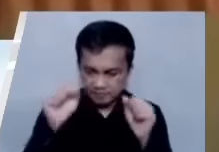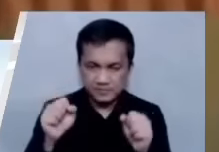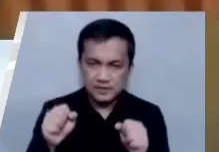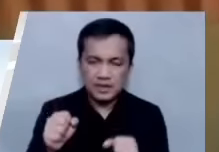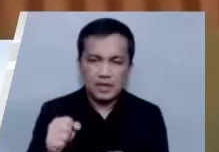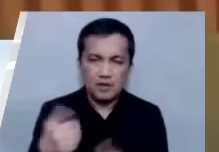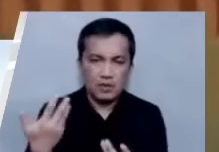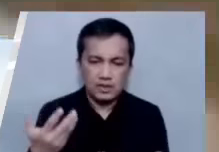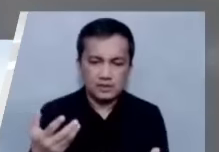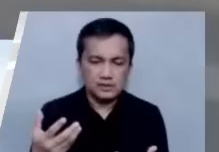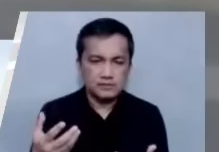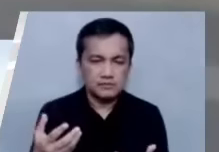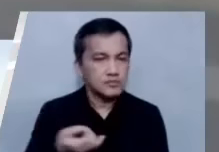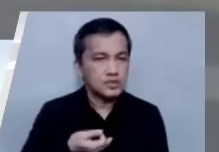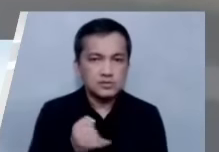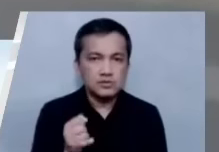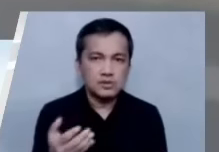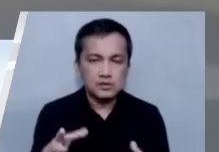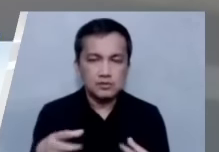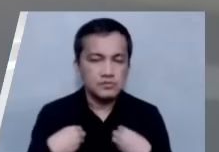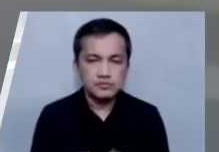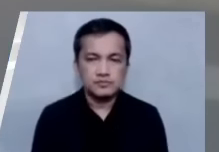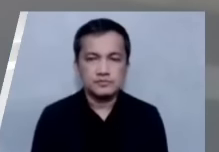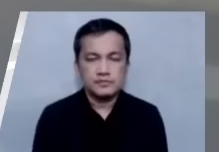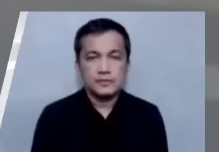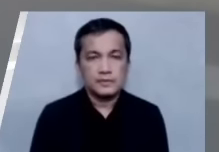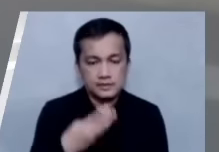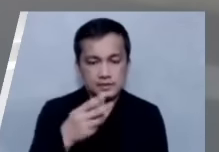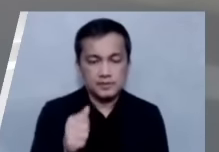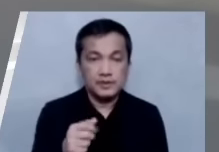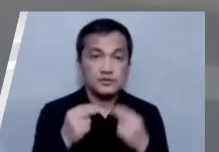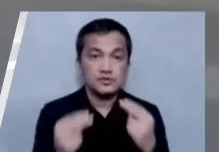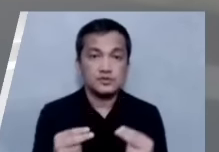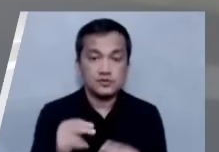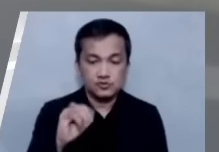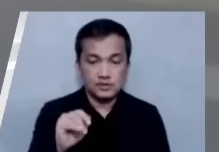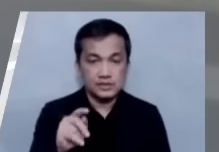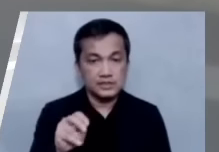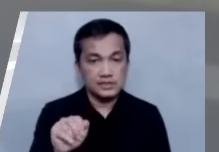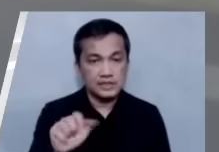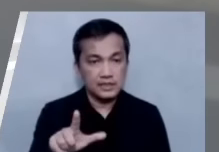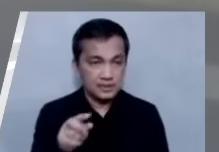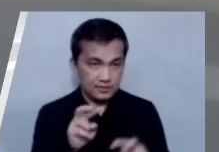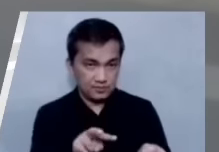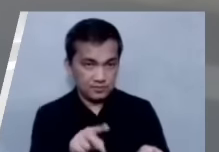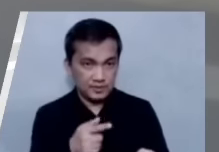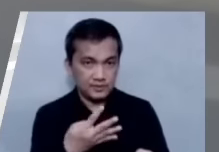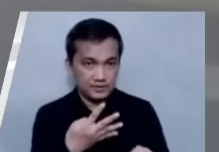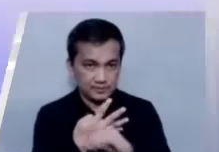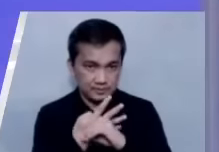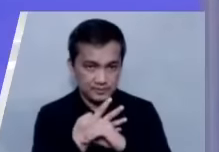na imbitasyon. Para sa GMA Integrated News, Jonathan Andal, nakatutok, 24 oras.